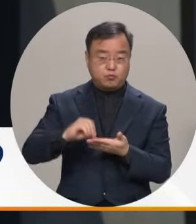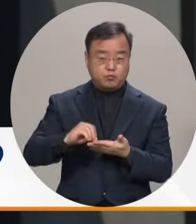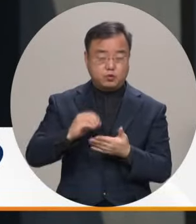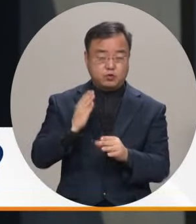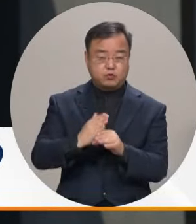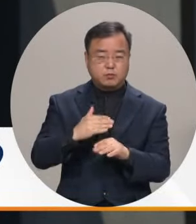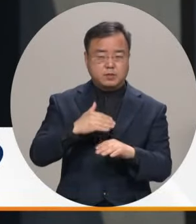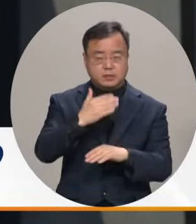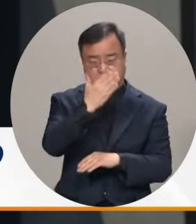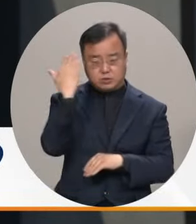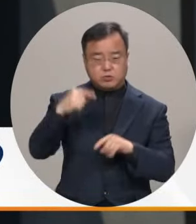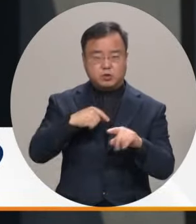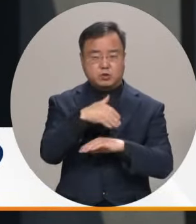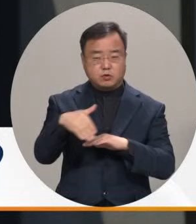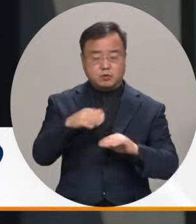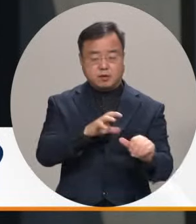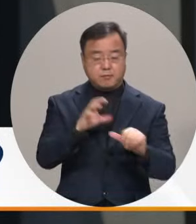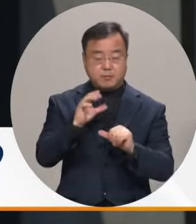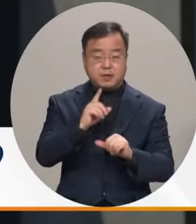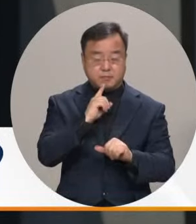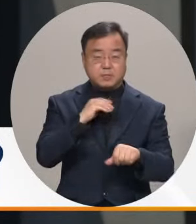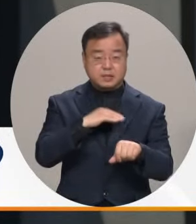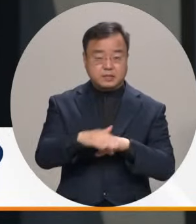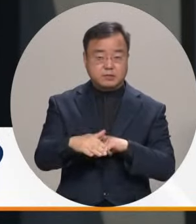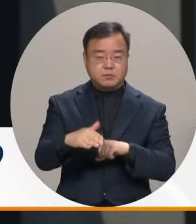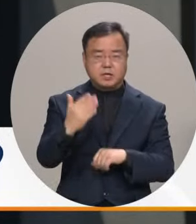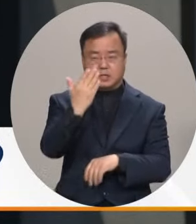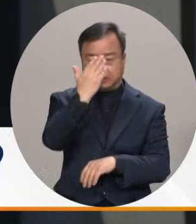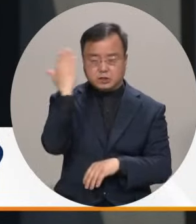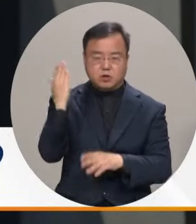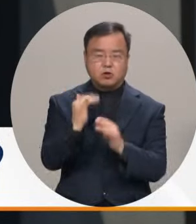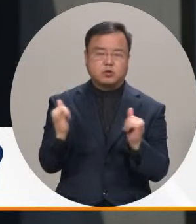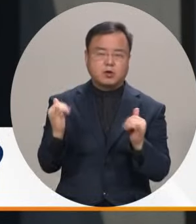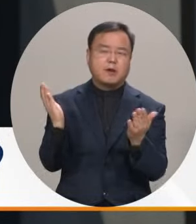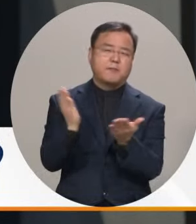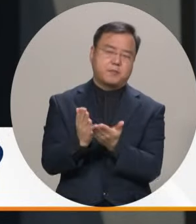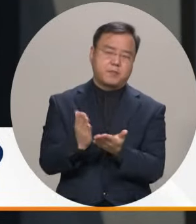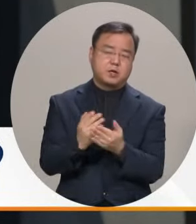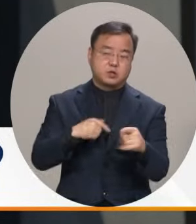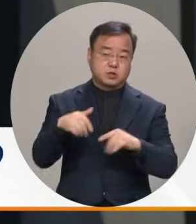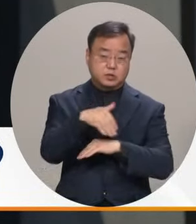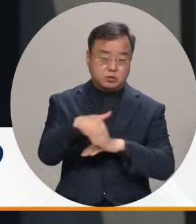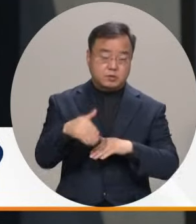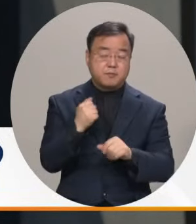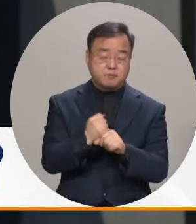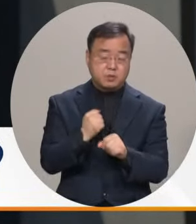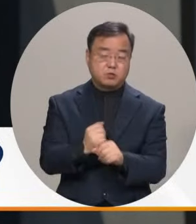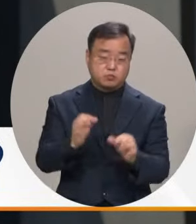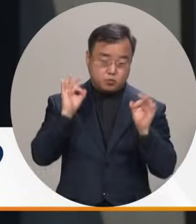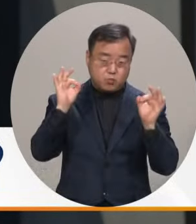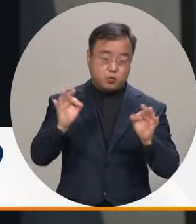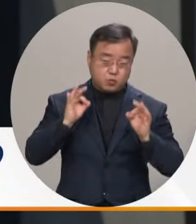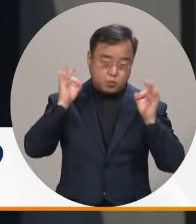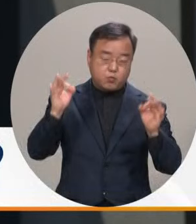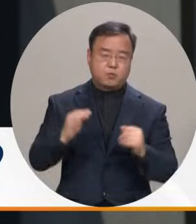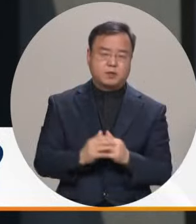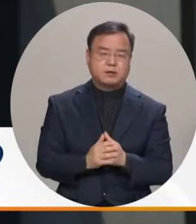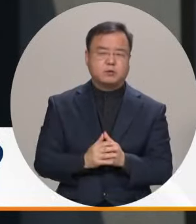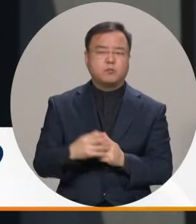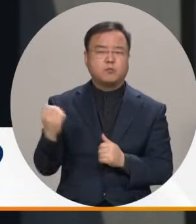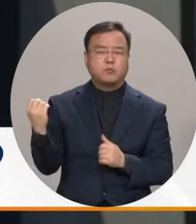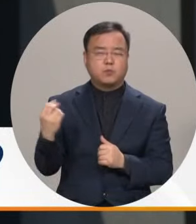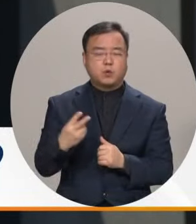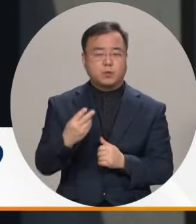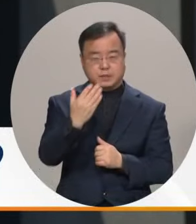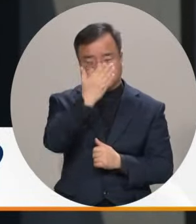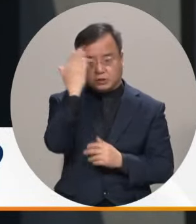등 미래 세대의 주역인 청년들을 위한 정책을 만들기 위해 노력하고 있습니다 또한 청년의 목소리를 효과적으로